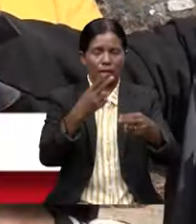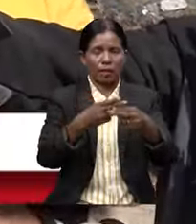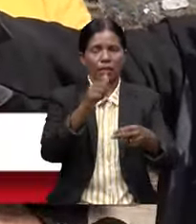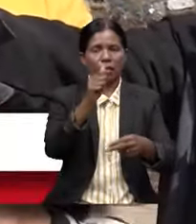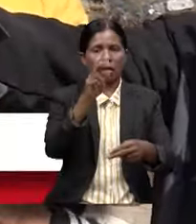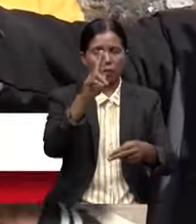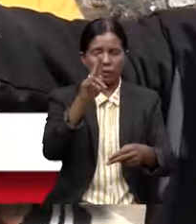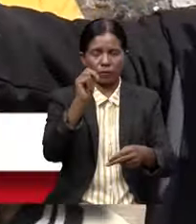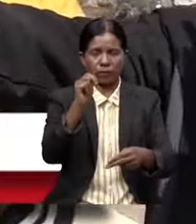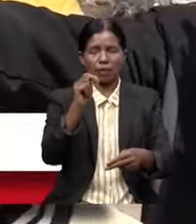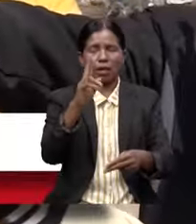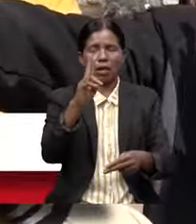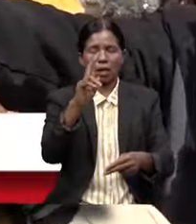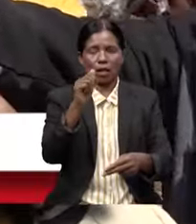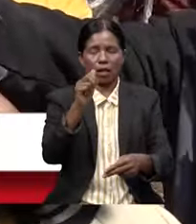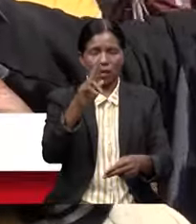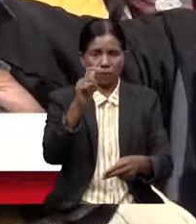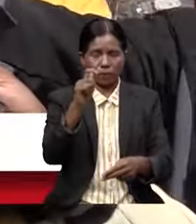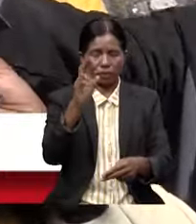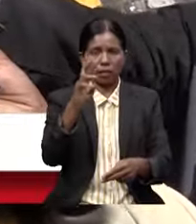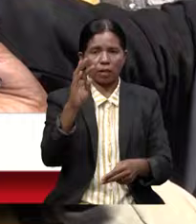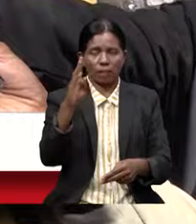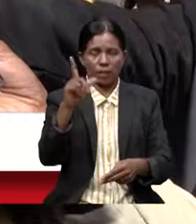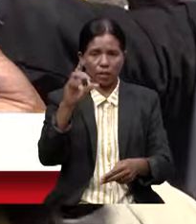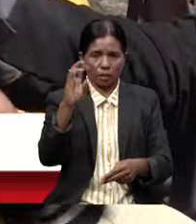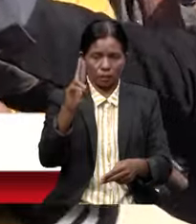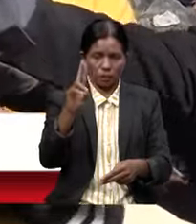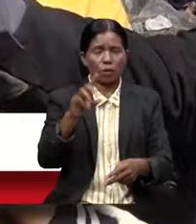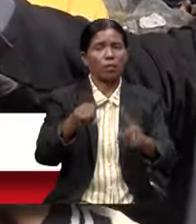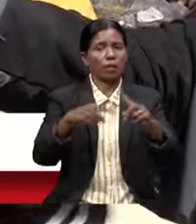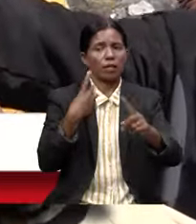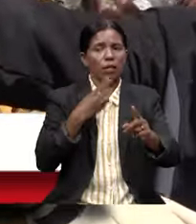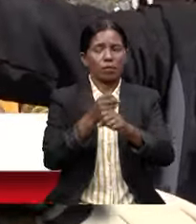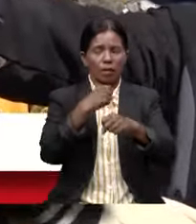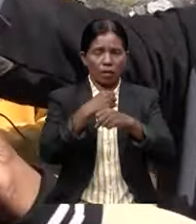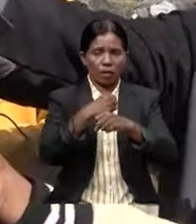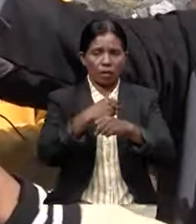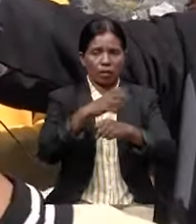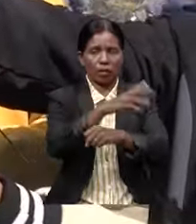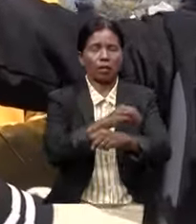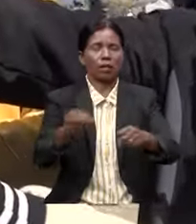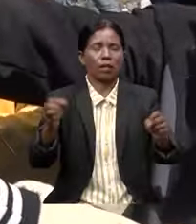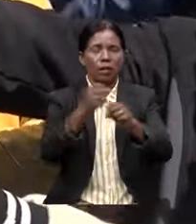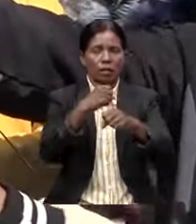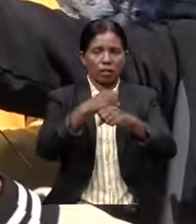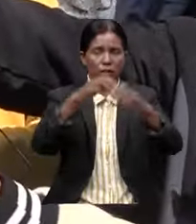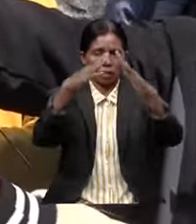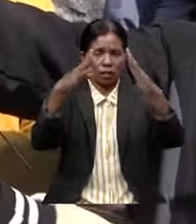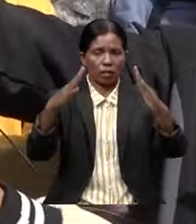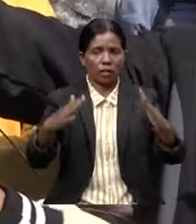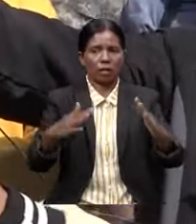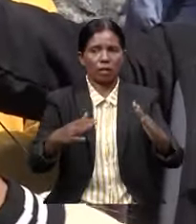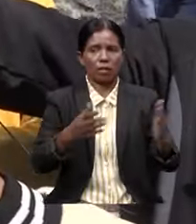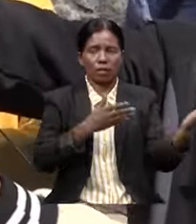nebe when ira mi construit ia gruta nebe ihe itane kotu atu lori